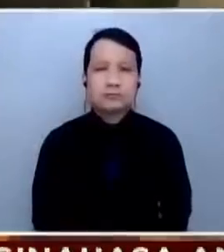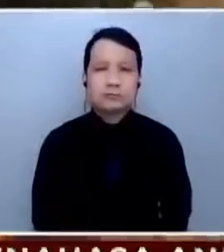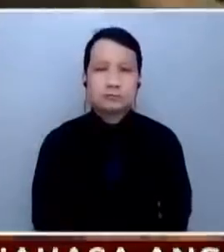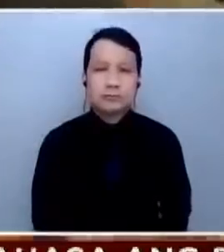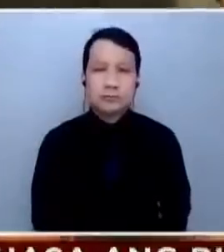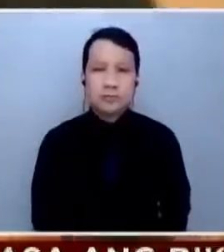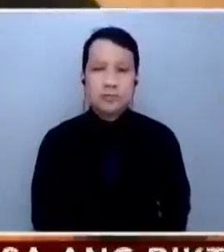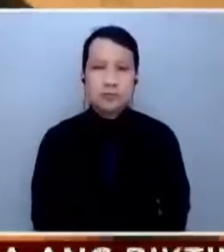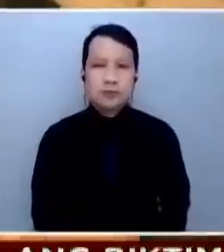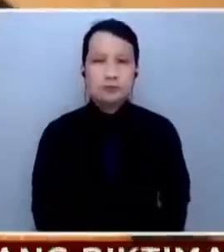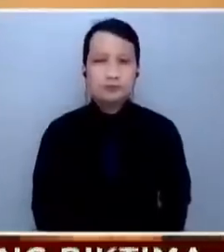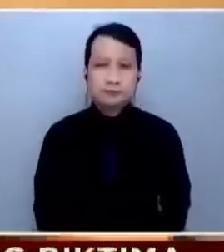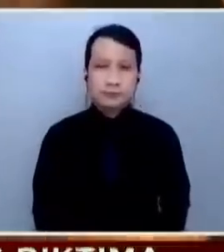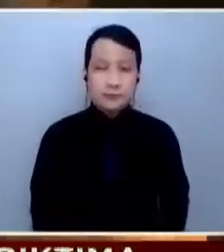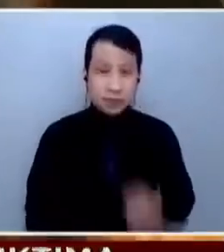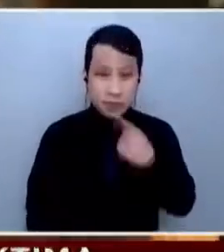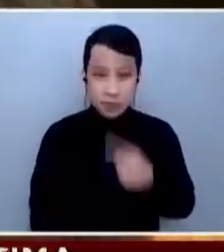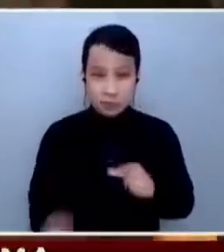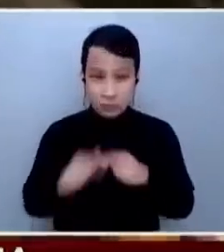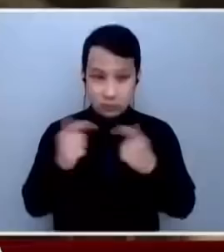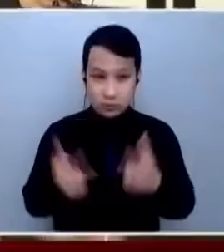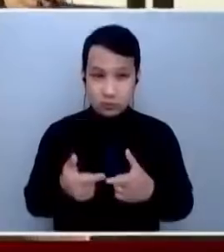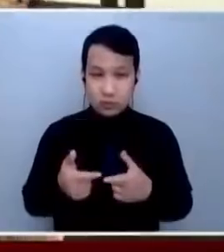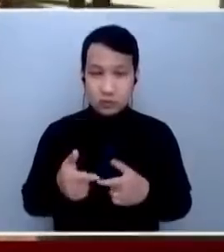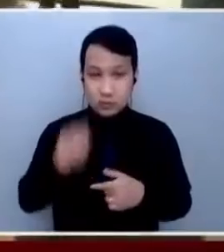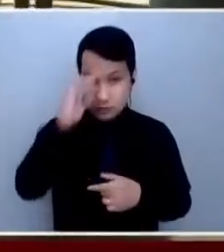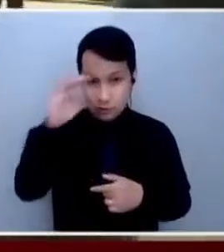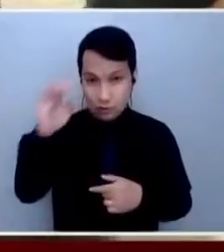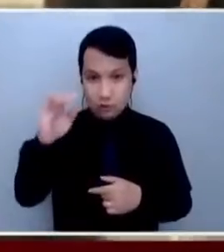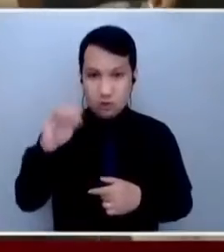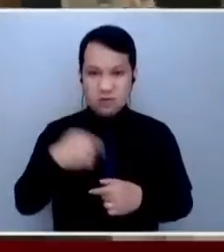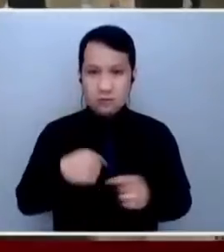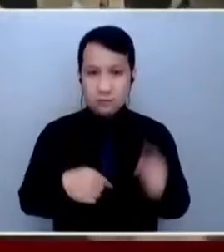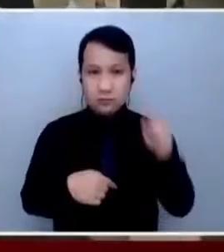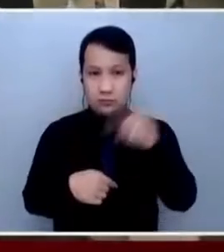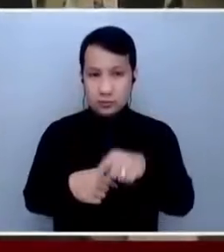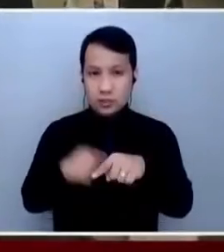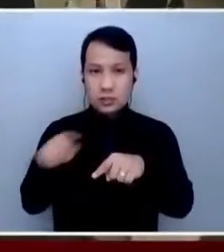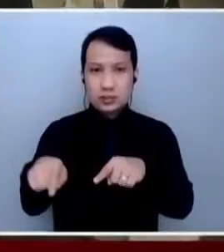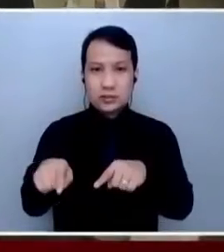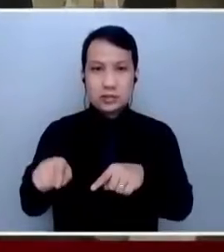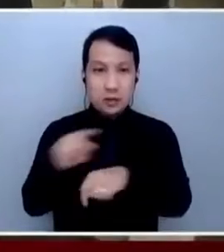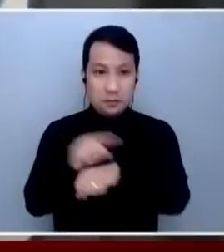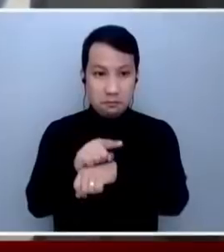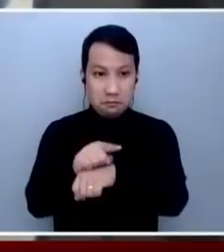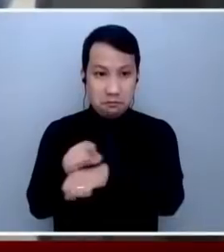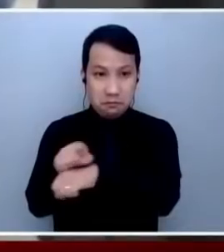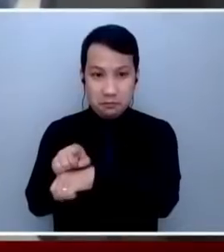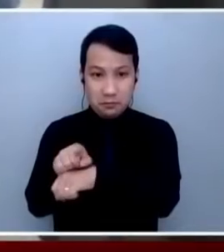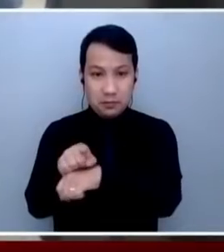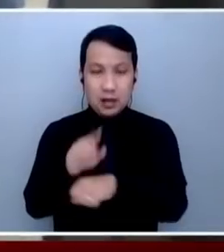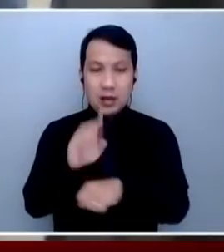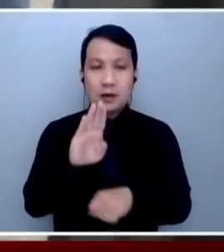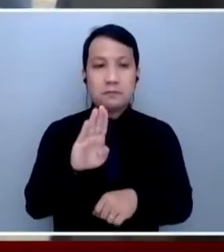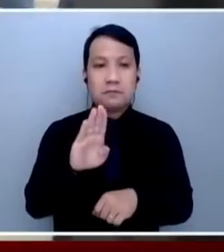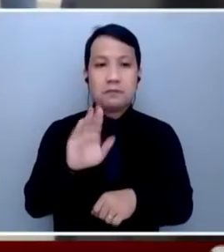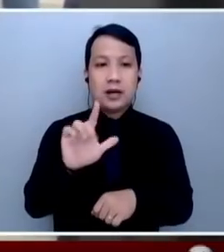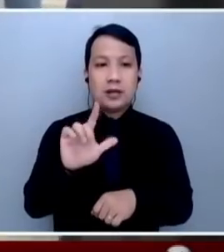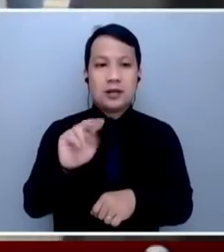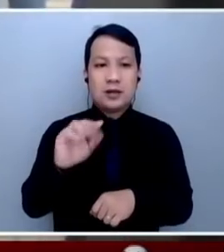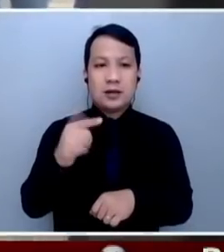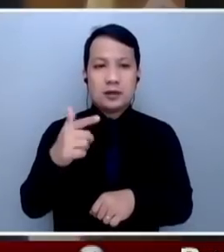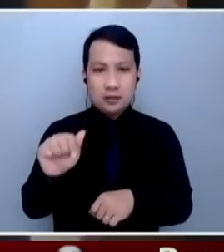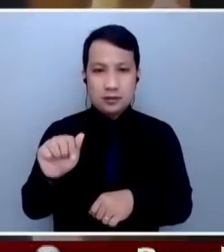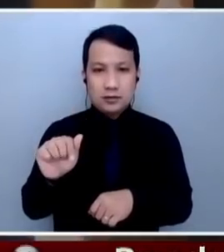Mainit ang salubong kanina sa grupo ni Mayor Isko Moreno nang dumating sa Kapitolyo ng Bataan sa Balanga. Dumalaw din ang grupo kay